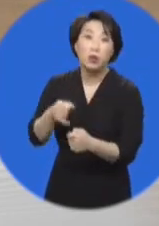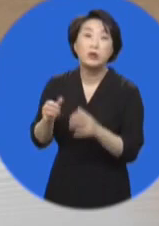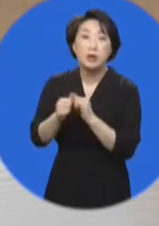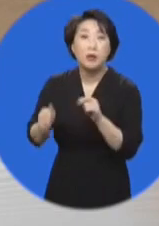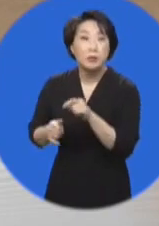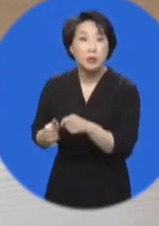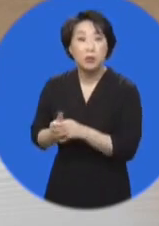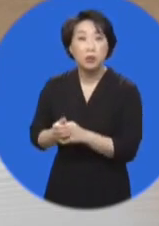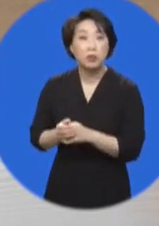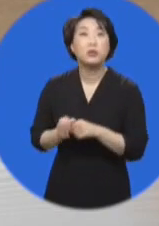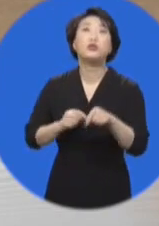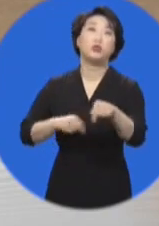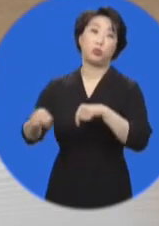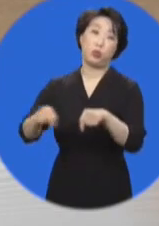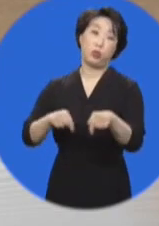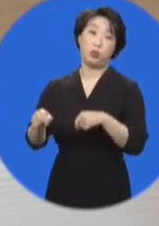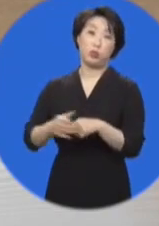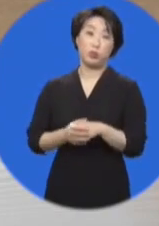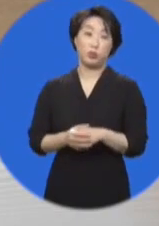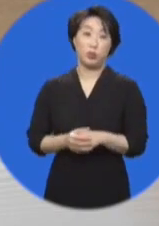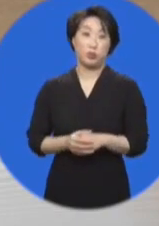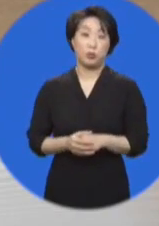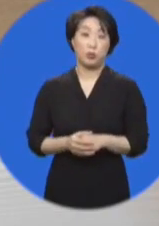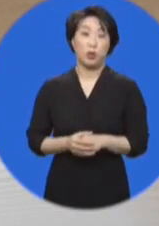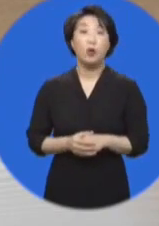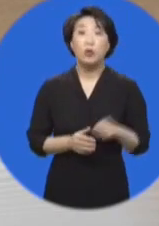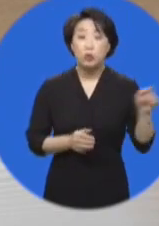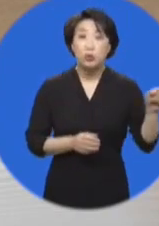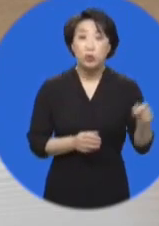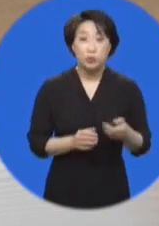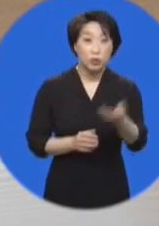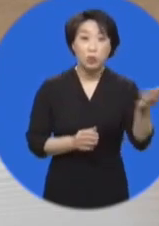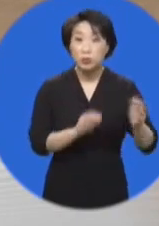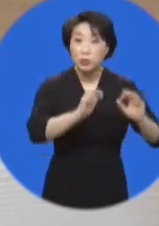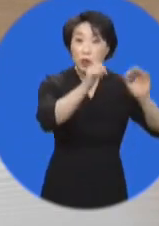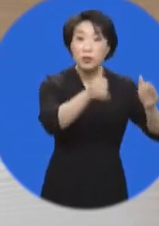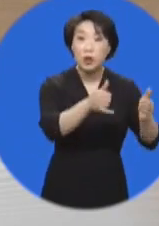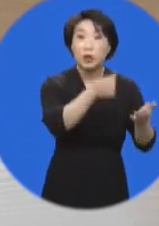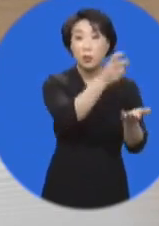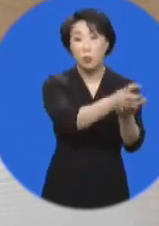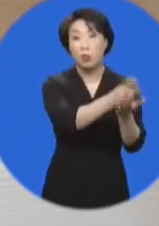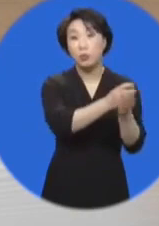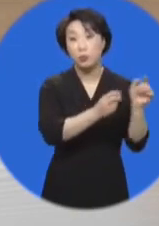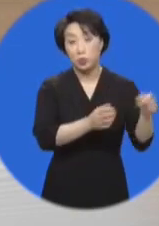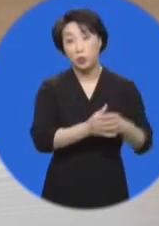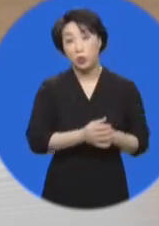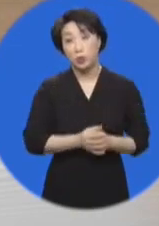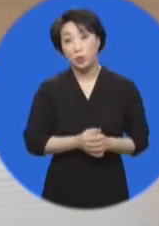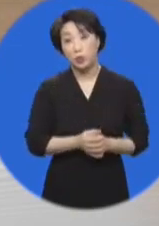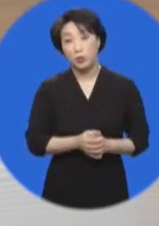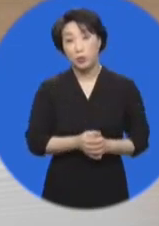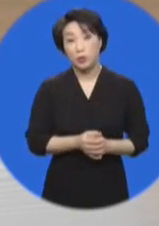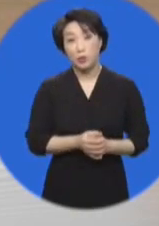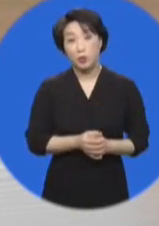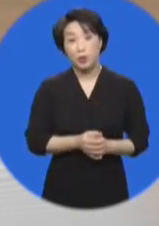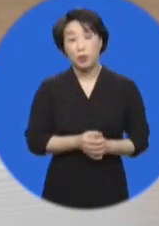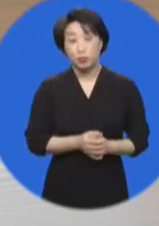없는 자를 지배합니다. 이 세상이 지배구조가 그렇게 돼 있습니다.